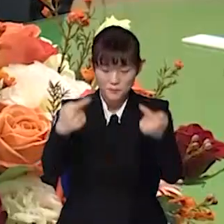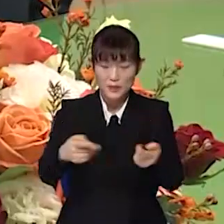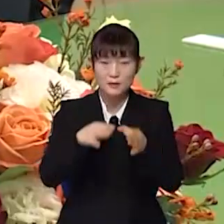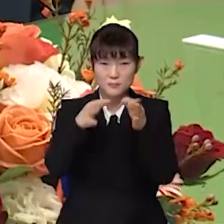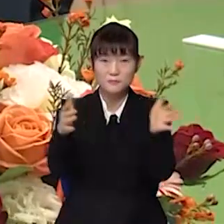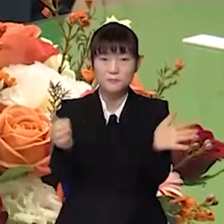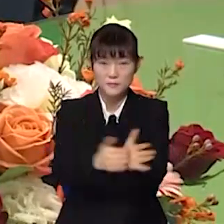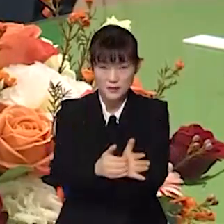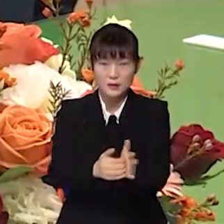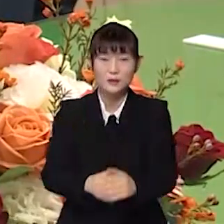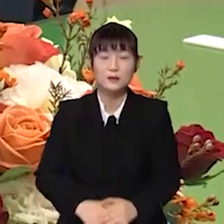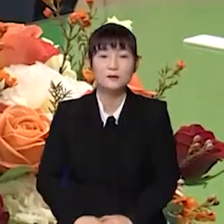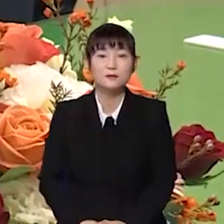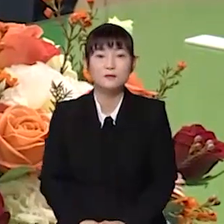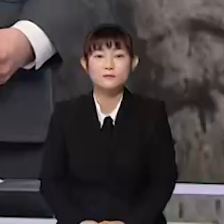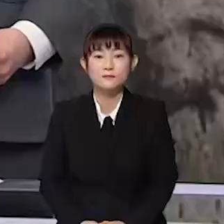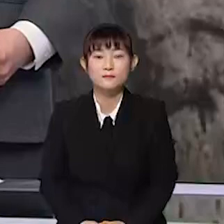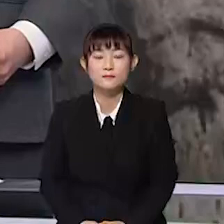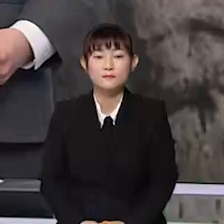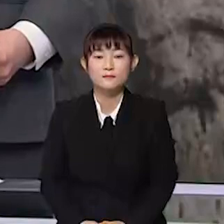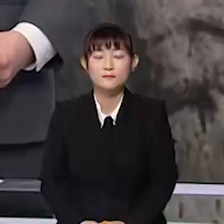기부했습니다.